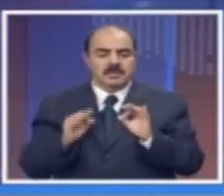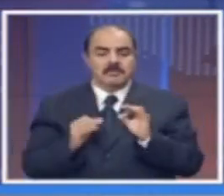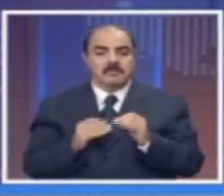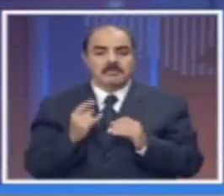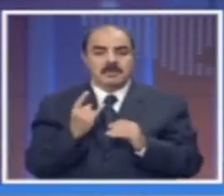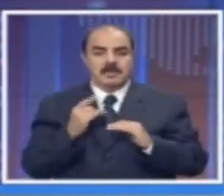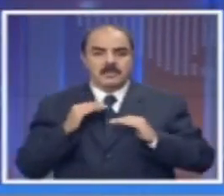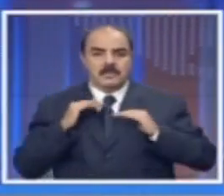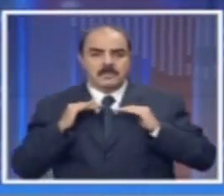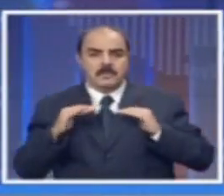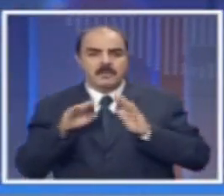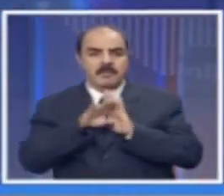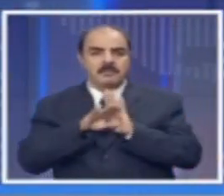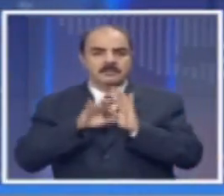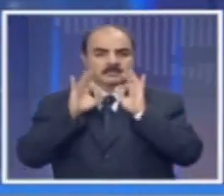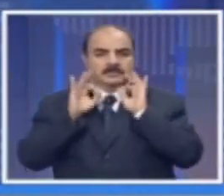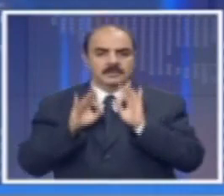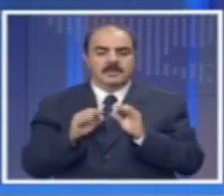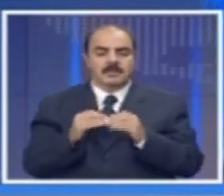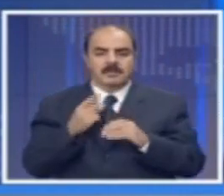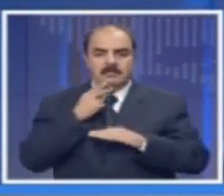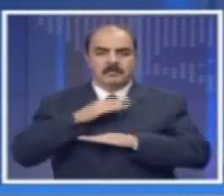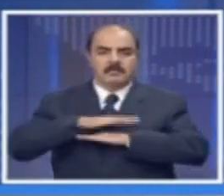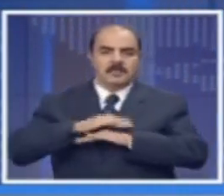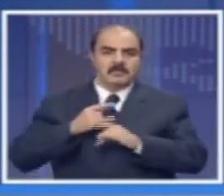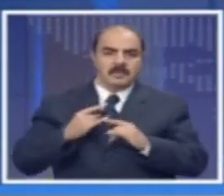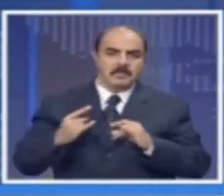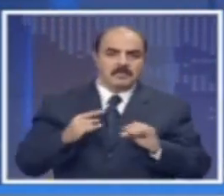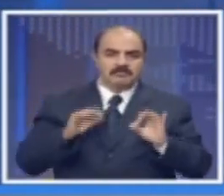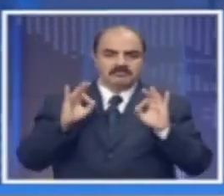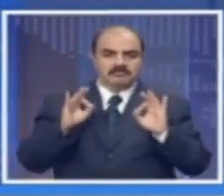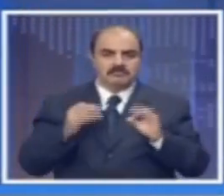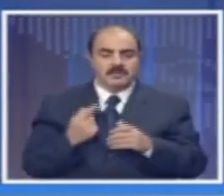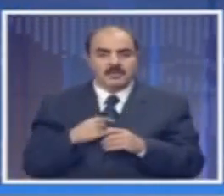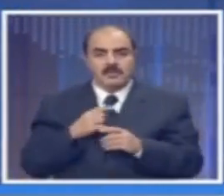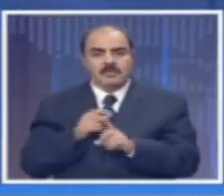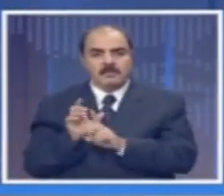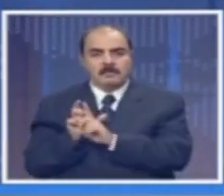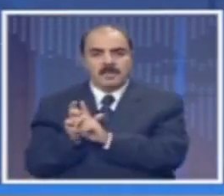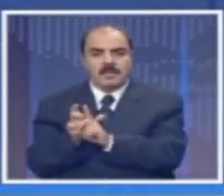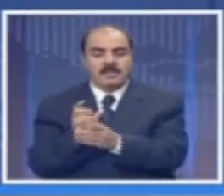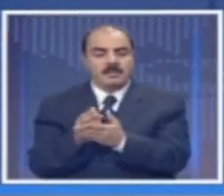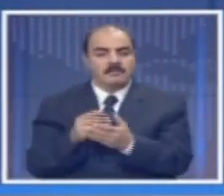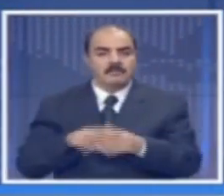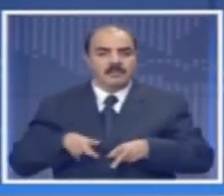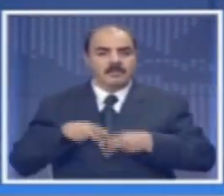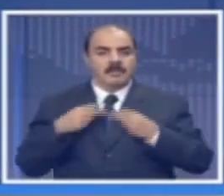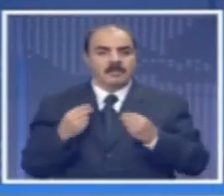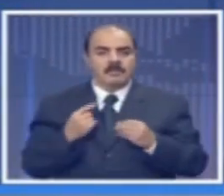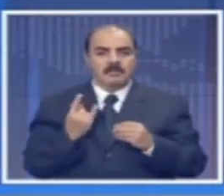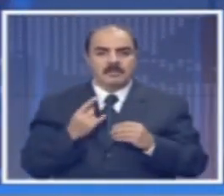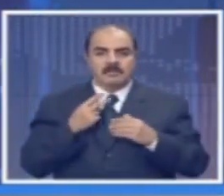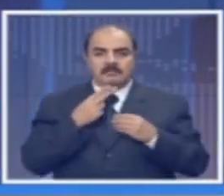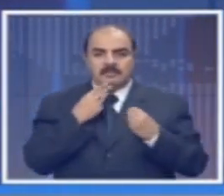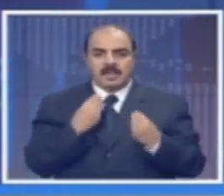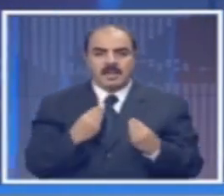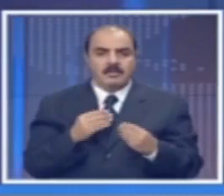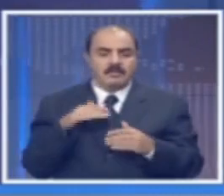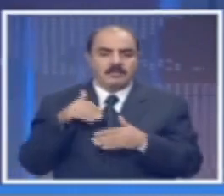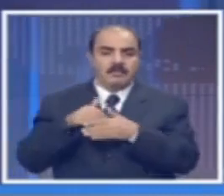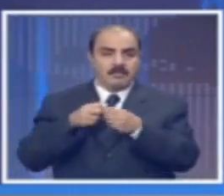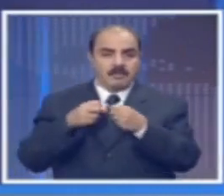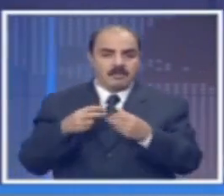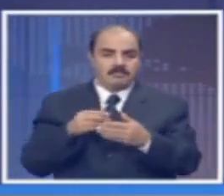الأمنية لترسيخ دعائم الأمن والنظام ولتحقيق الانضباط ولحماية وتأمين المواطنين ولتوفير مناخ آمن